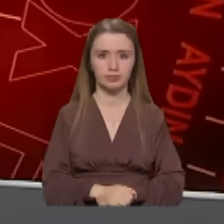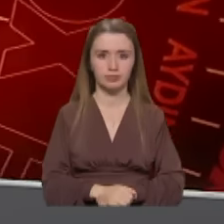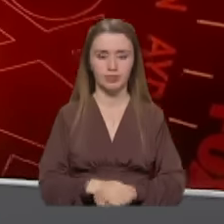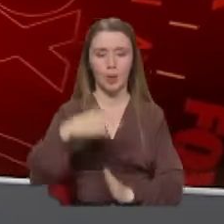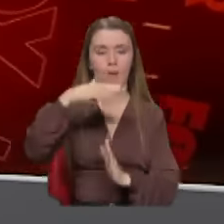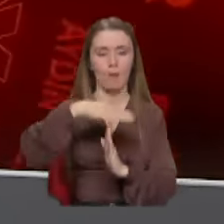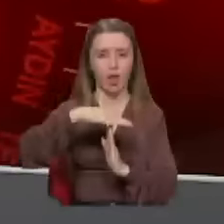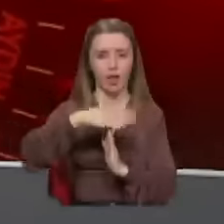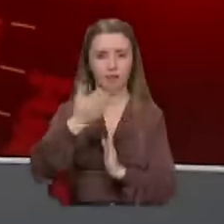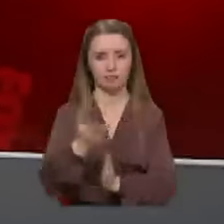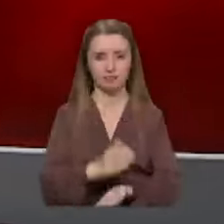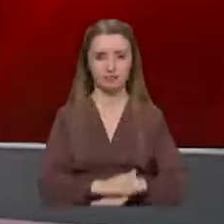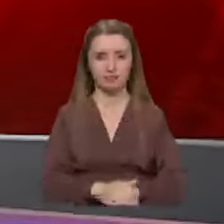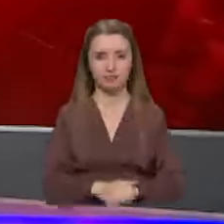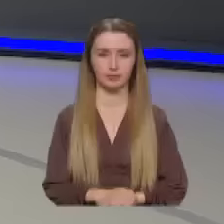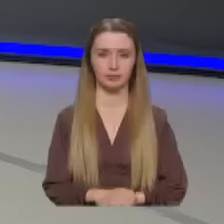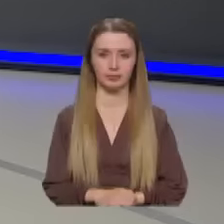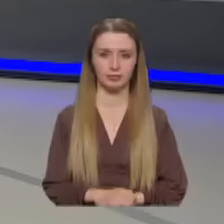Şimdi ara zamanı.